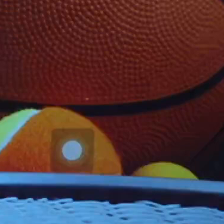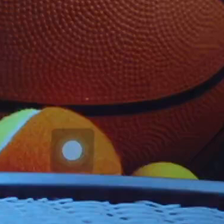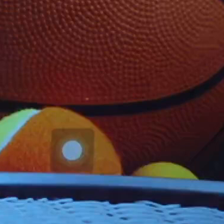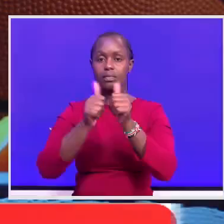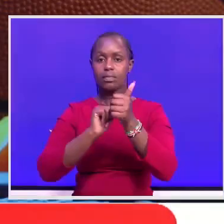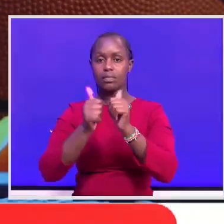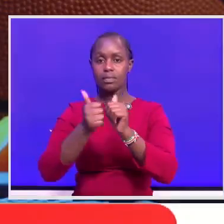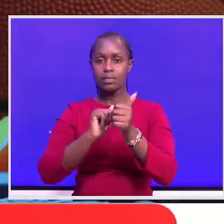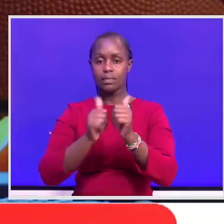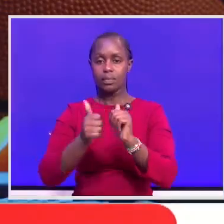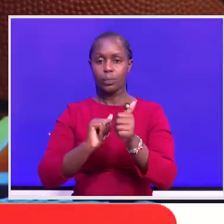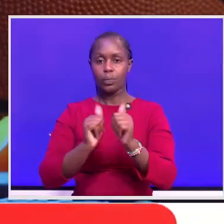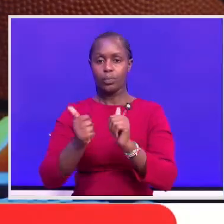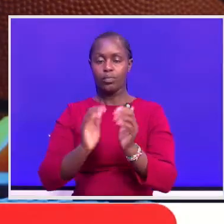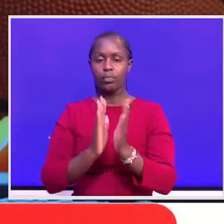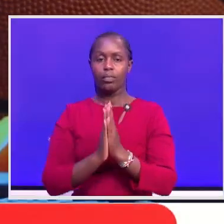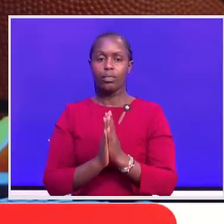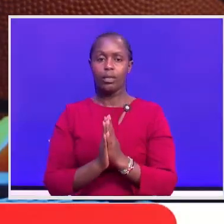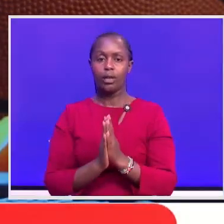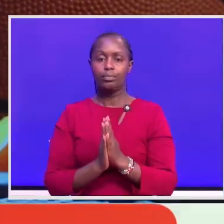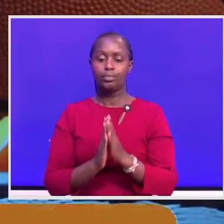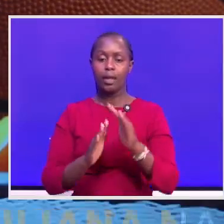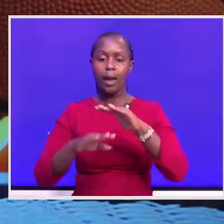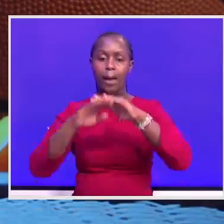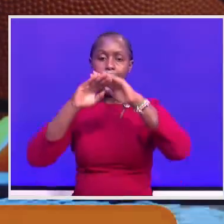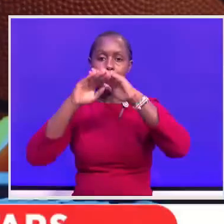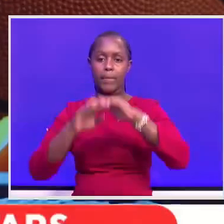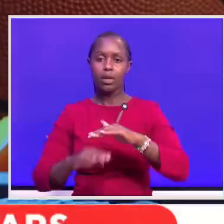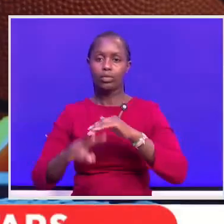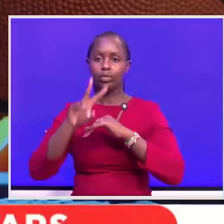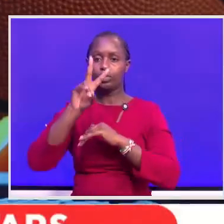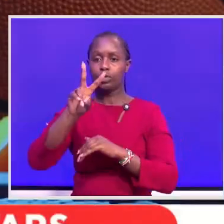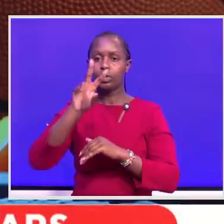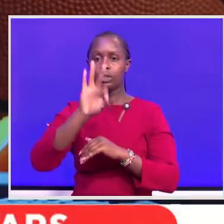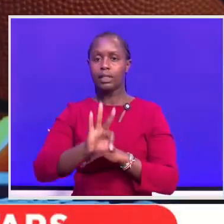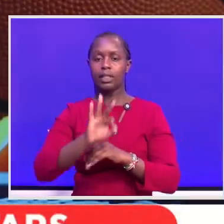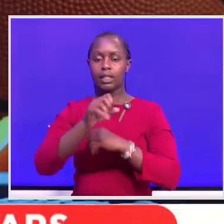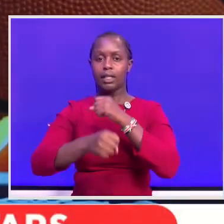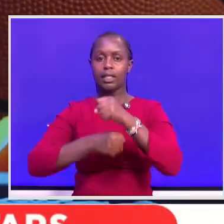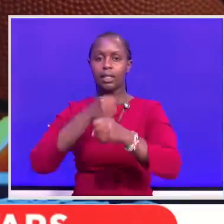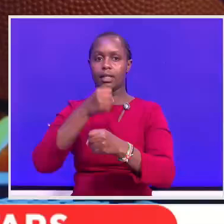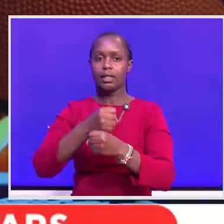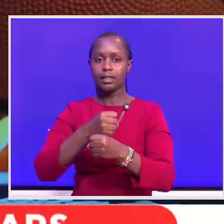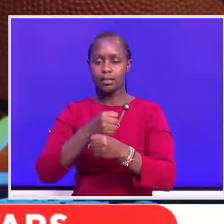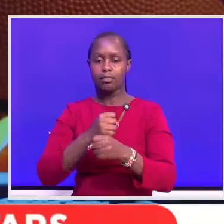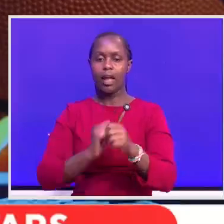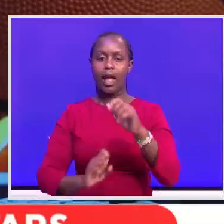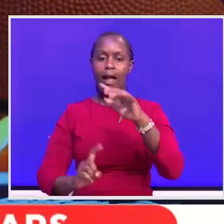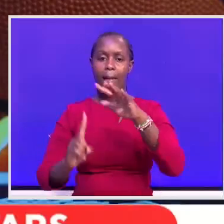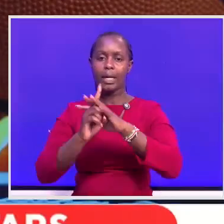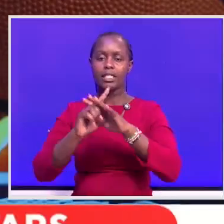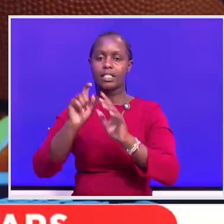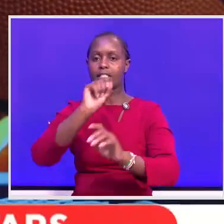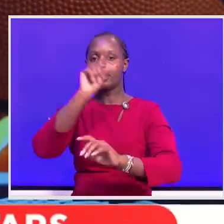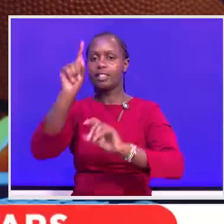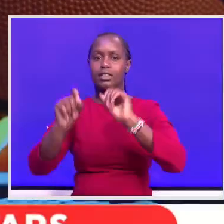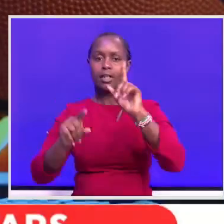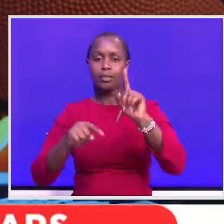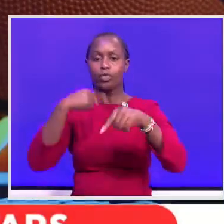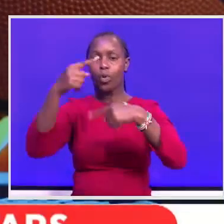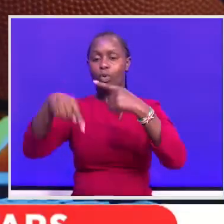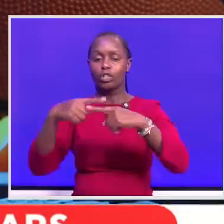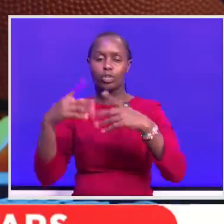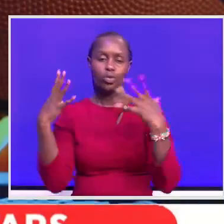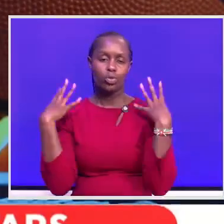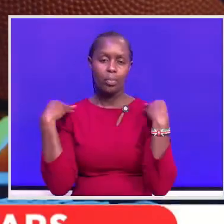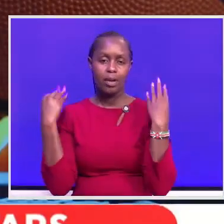timu ya taifa ya soka ya wachezaji wasiozidi umri wa miaka 23 Emerging Stars wanaendelea kujiandaa kwa ajili ya